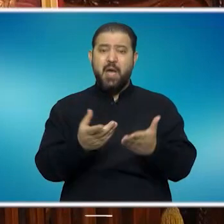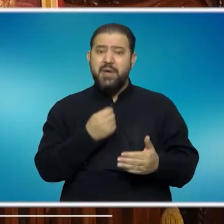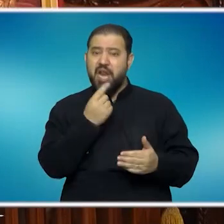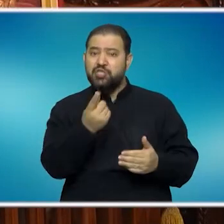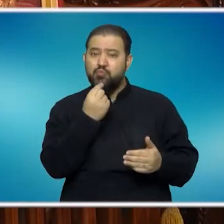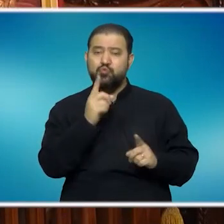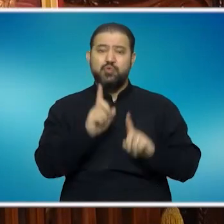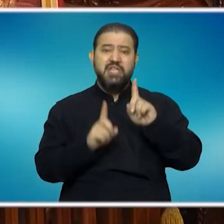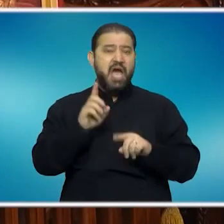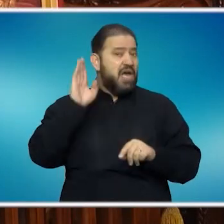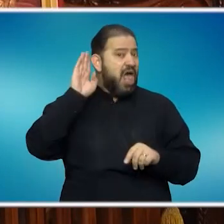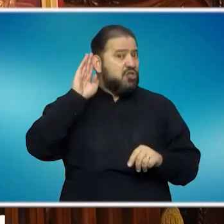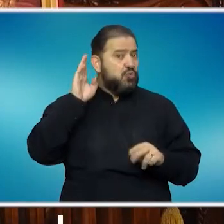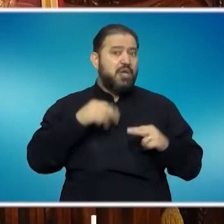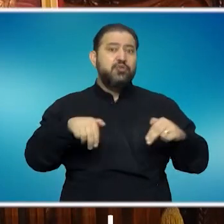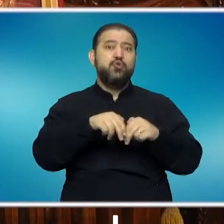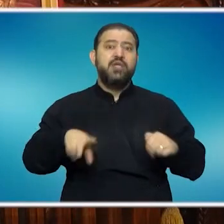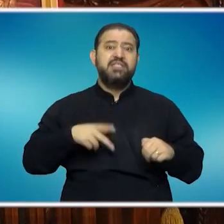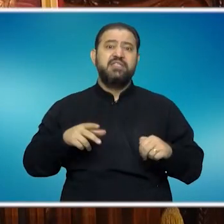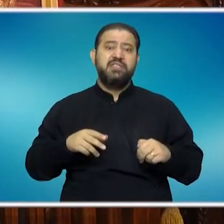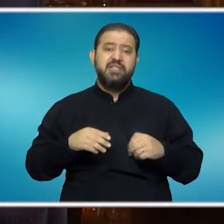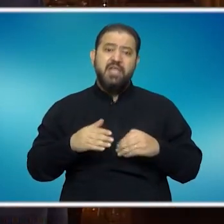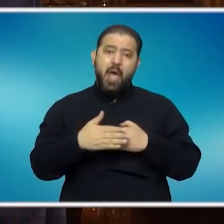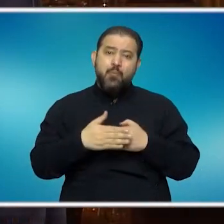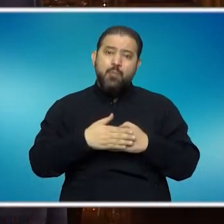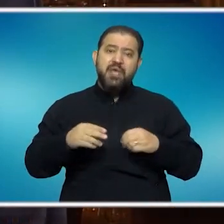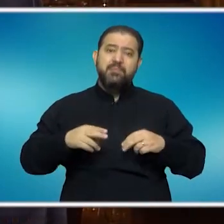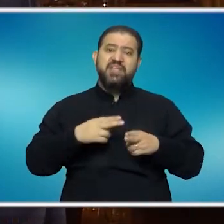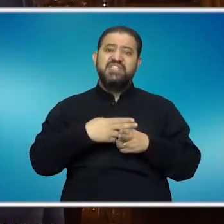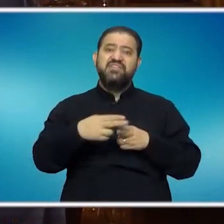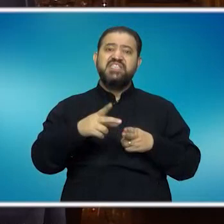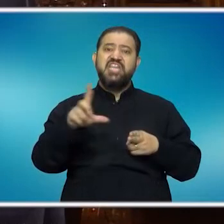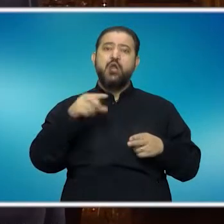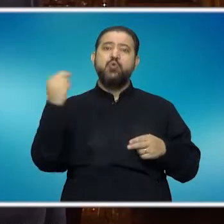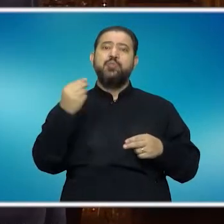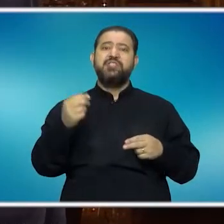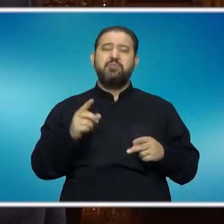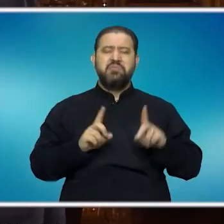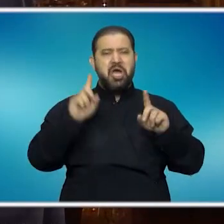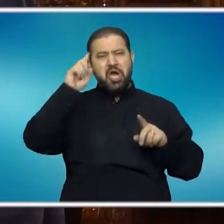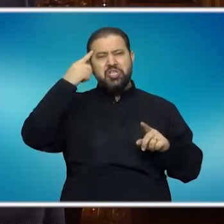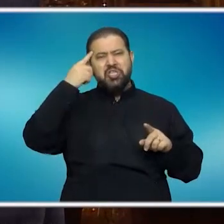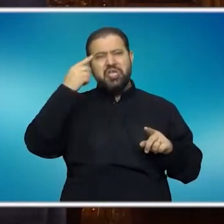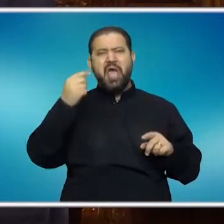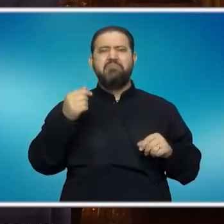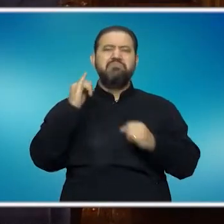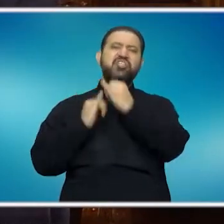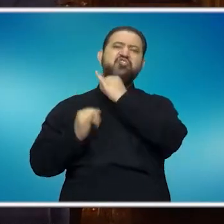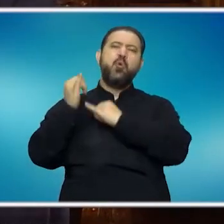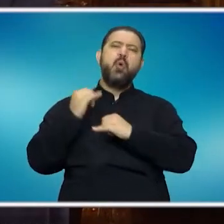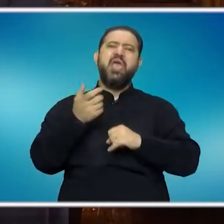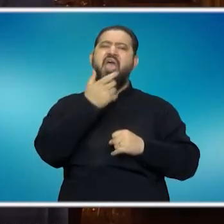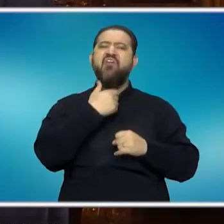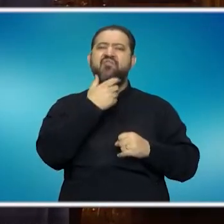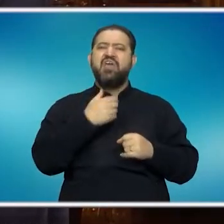dăm răspunsul, îl ascultăm, până la urmă ajungem și noi la starea de sfințenie. Pentru că filozofia antică și filozofia